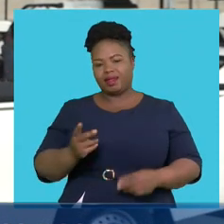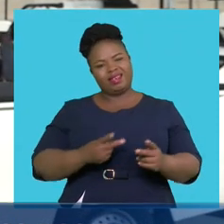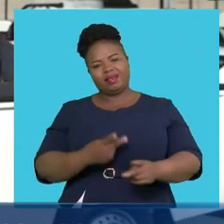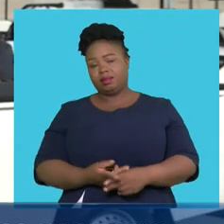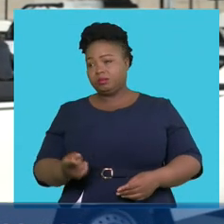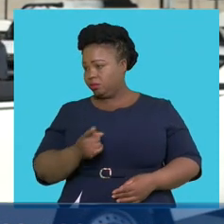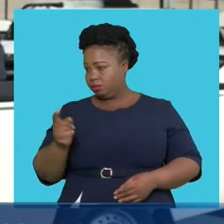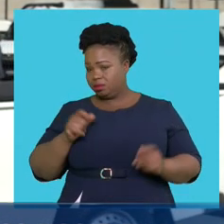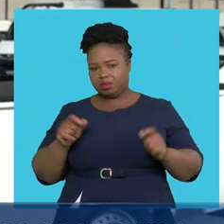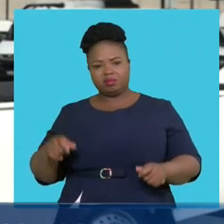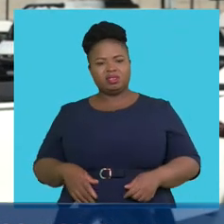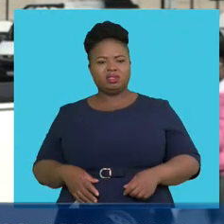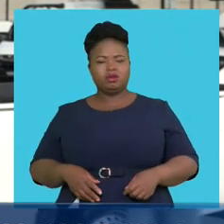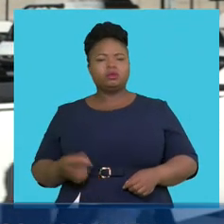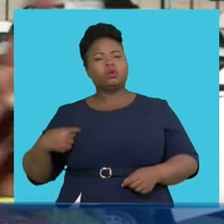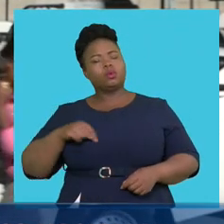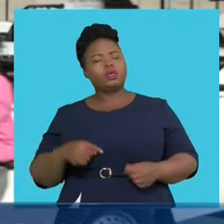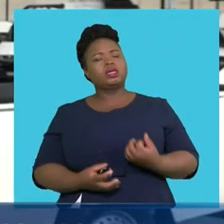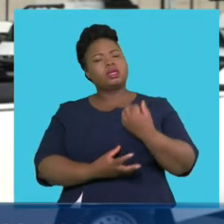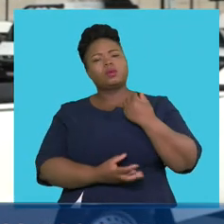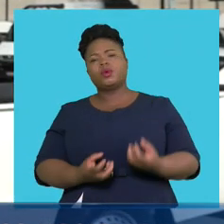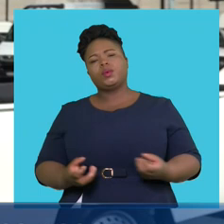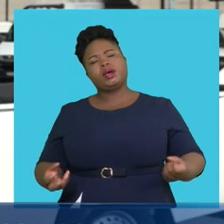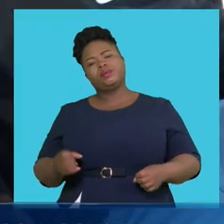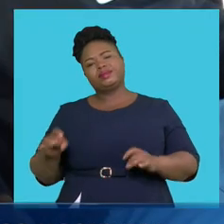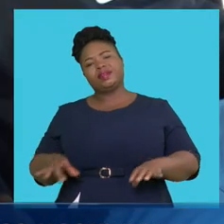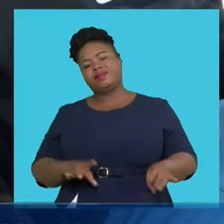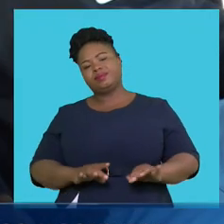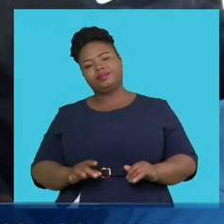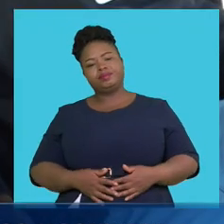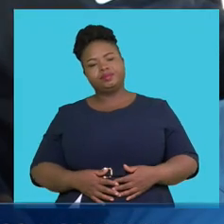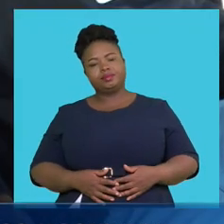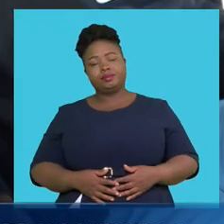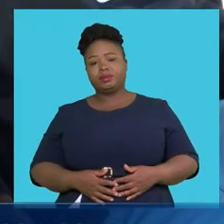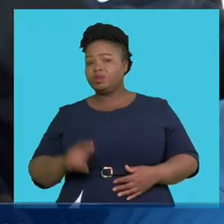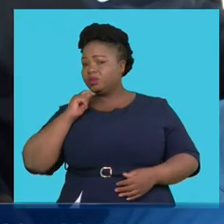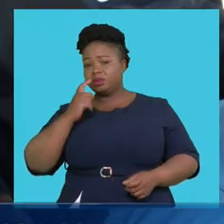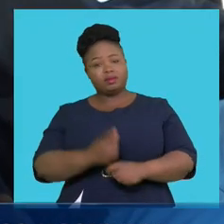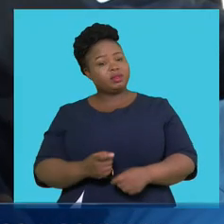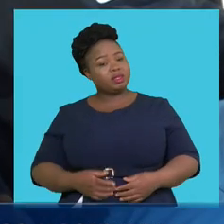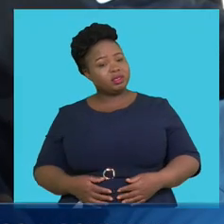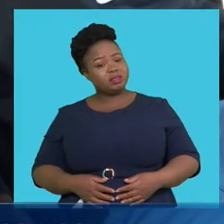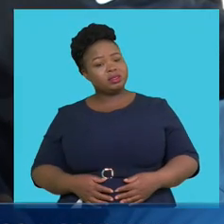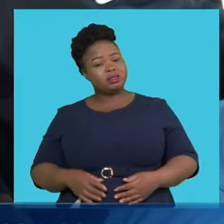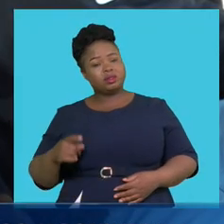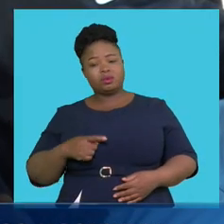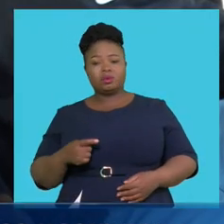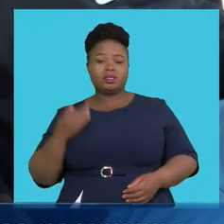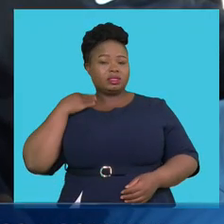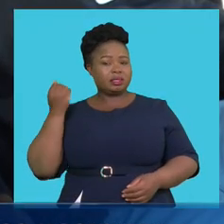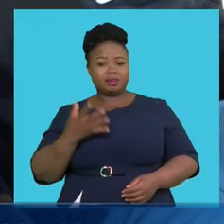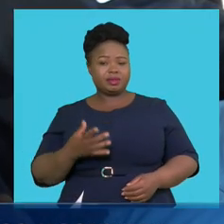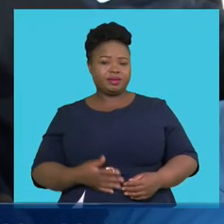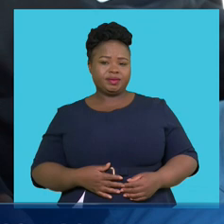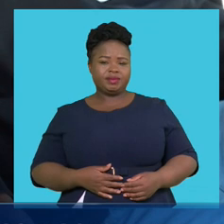Ihlela kubo abantu asebehluthi thina abantu balamileyo. Sizawulamba umphela nkosi. Eyi, kunzima kakhulu sisi, mazimbe qolo impela ngiyafuna kunzima